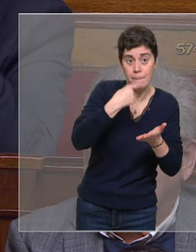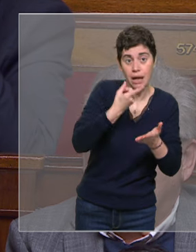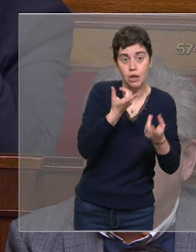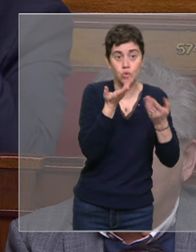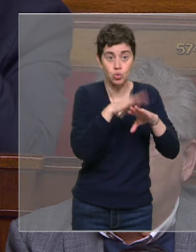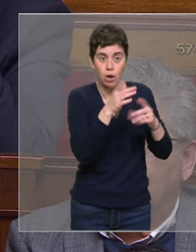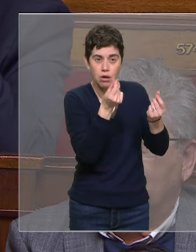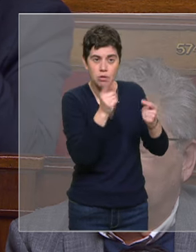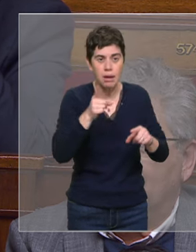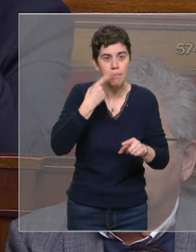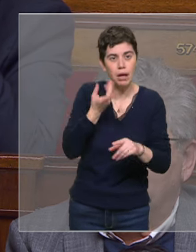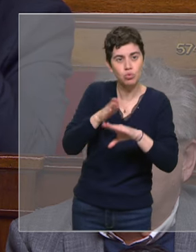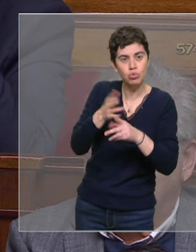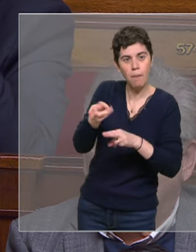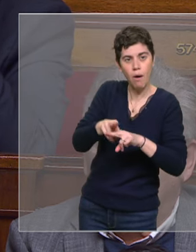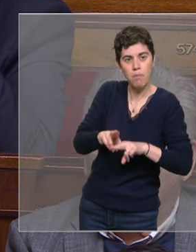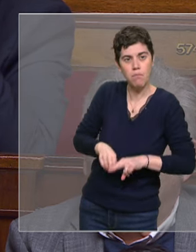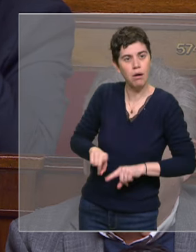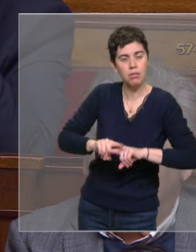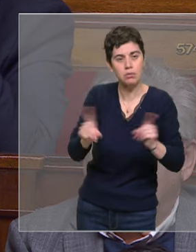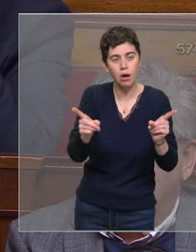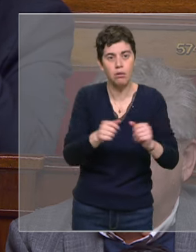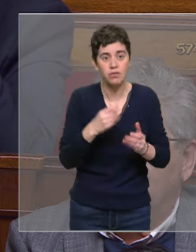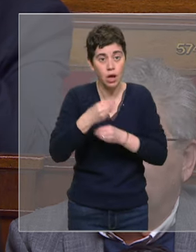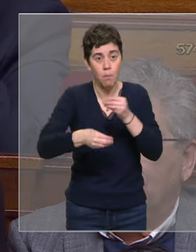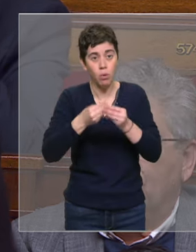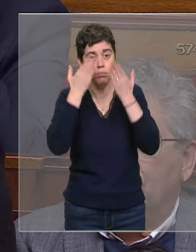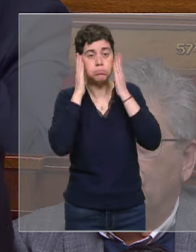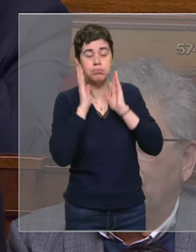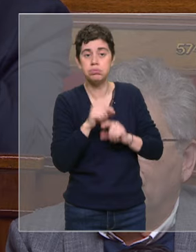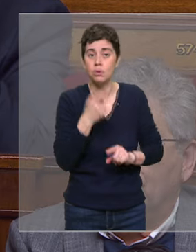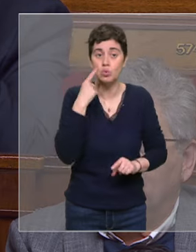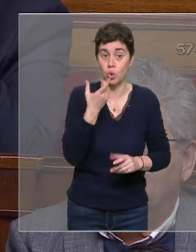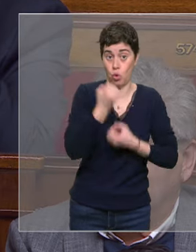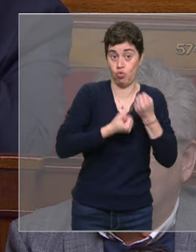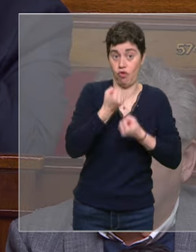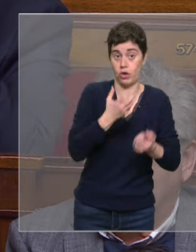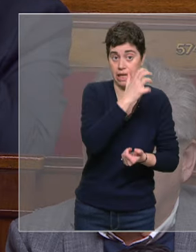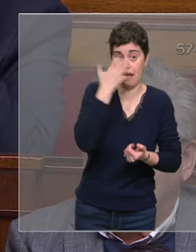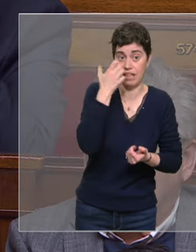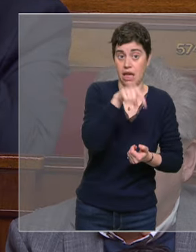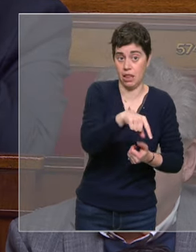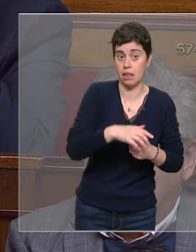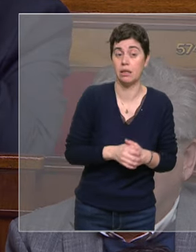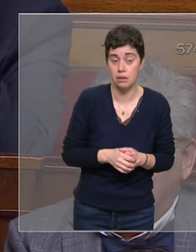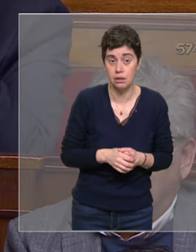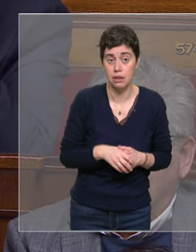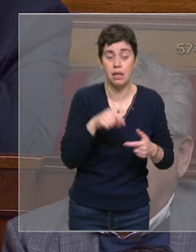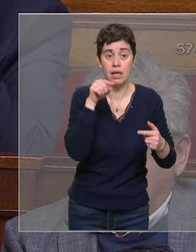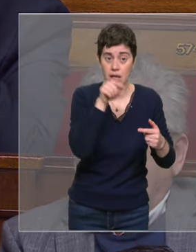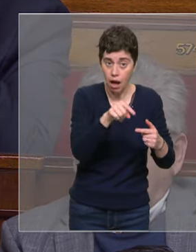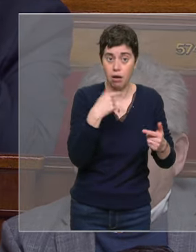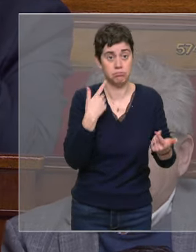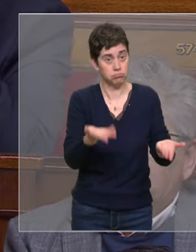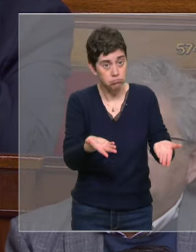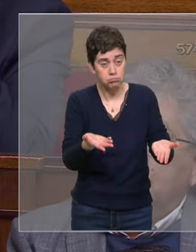sang des Congolais. Le monde est-il indifférent à la souffrance africaine ? Face à l'aveuglement volontaire des responsables politiques et économiques, je veux